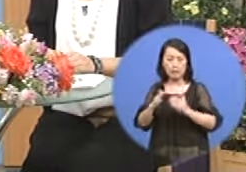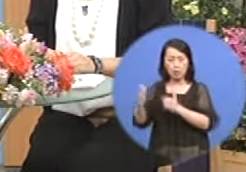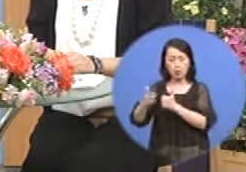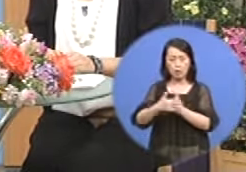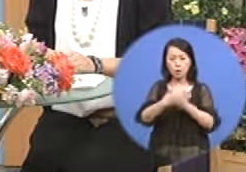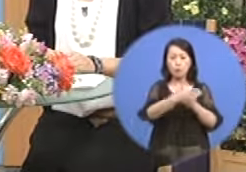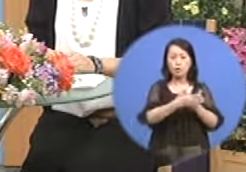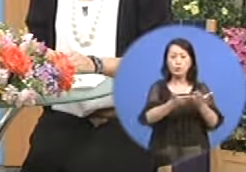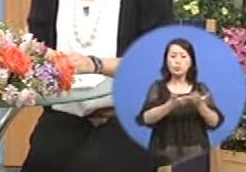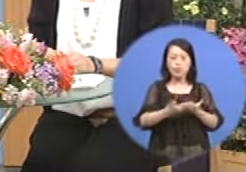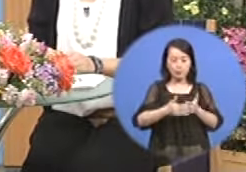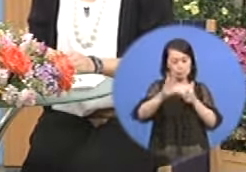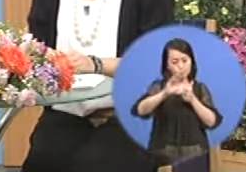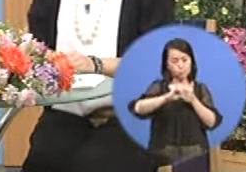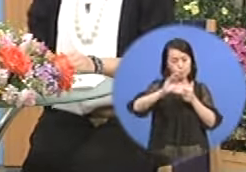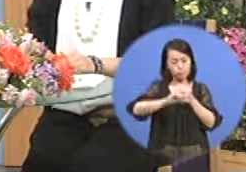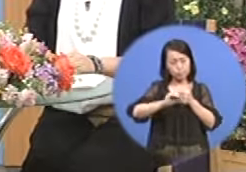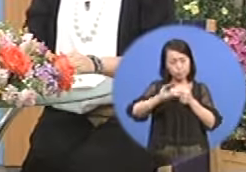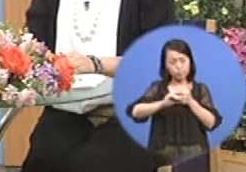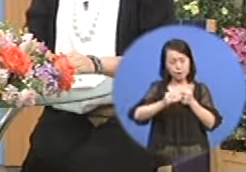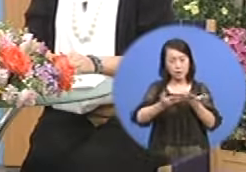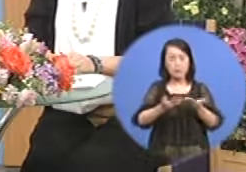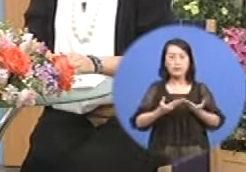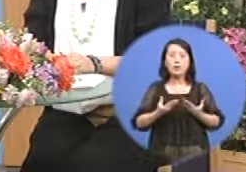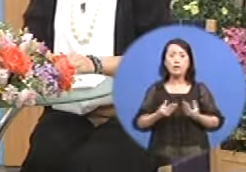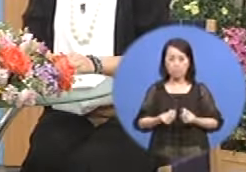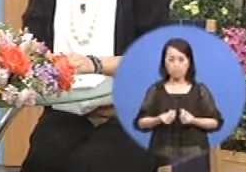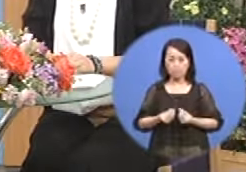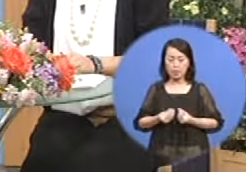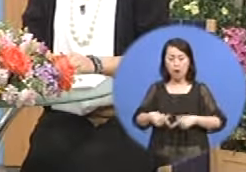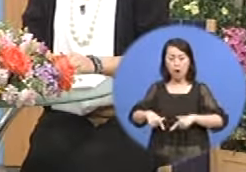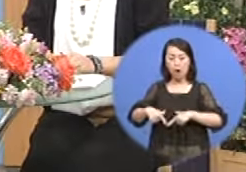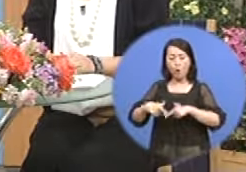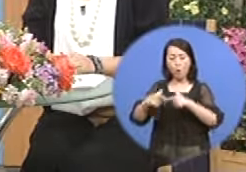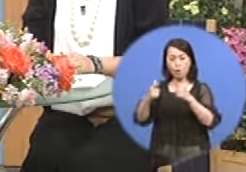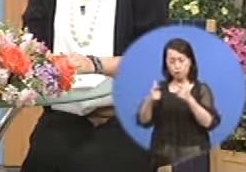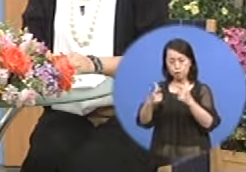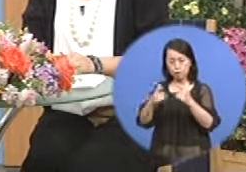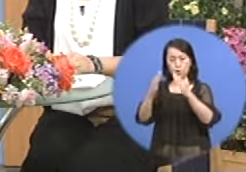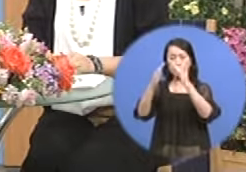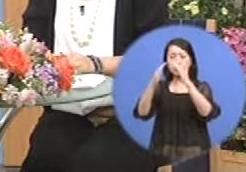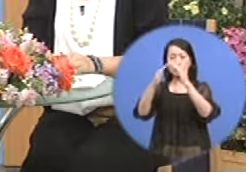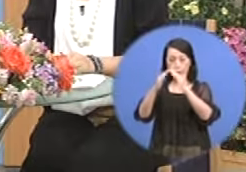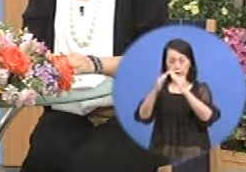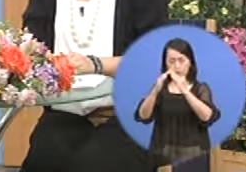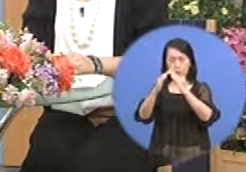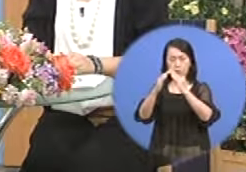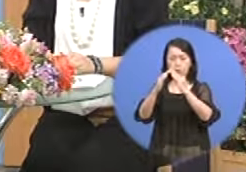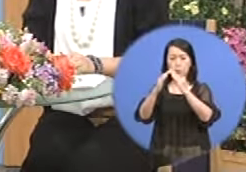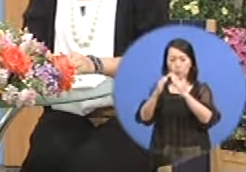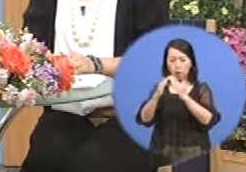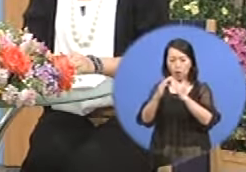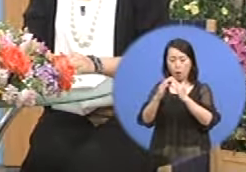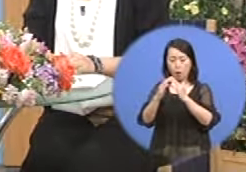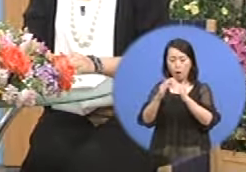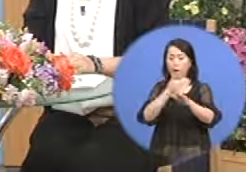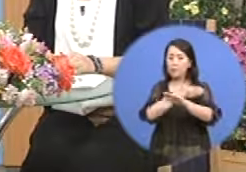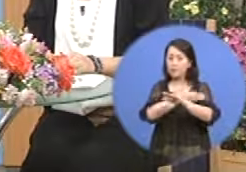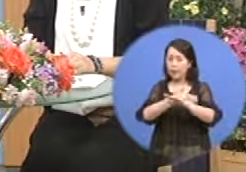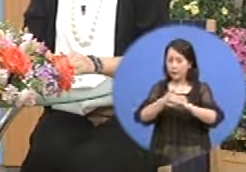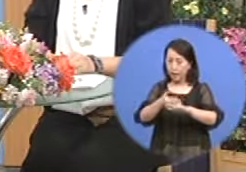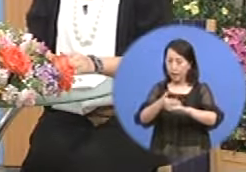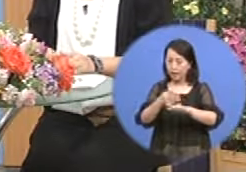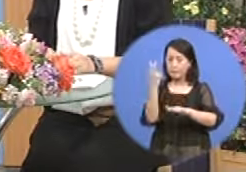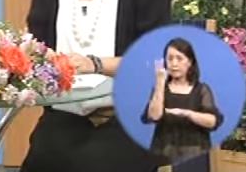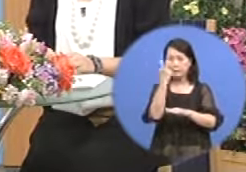撮影させていただきました。 はい、まずは木造住宅耐震診断はどのような流れで行われるのか、実際の耐震